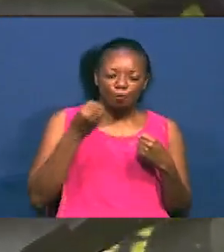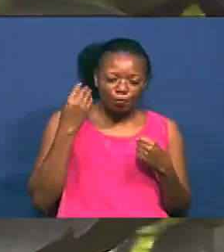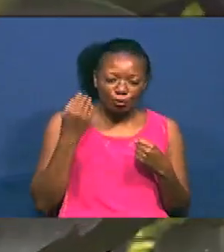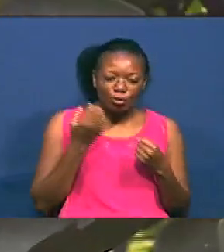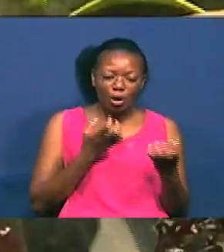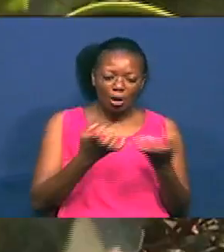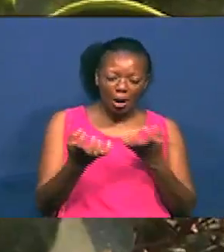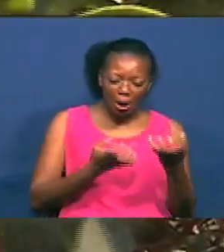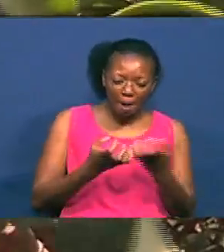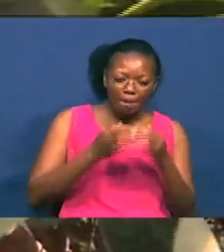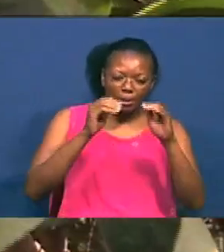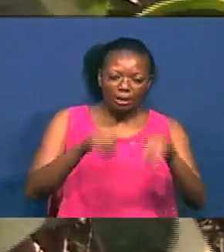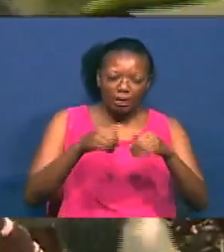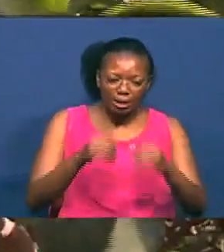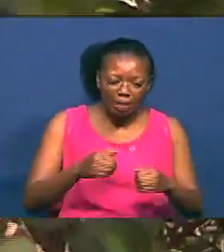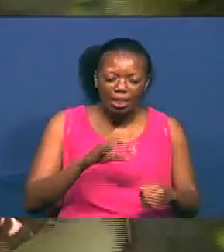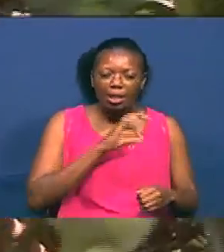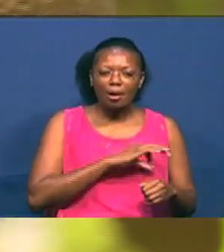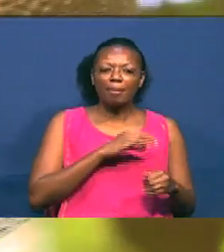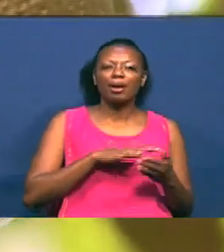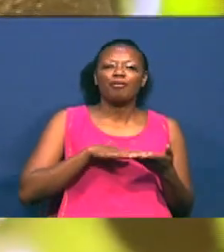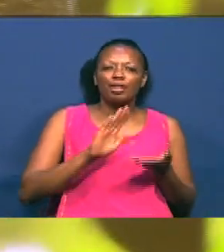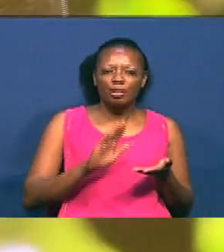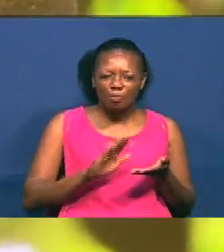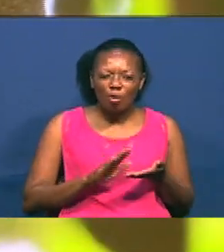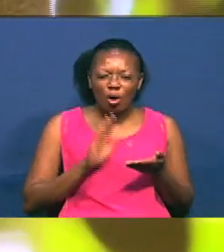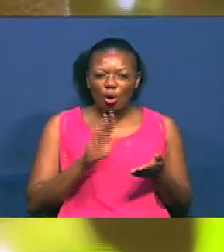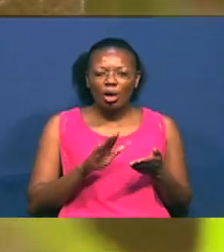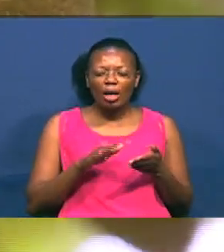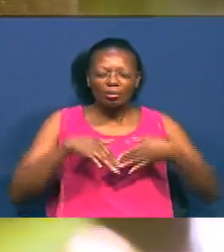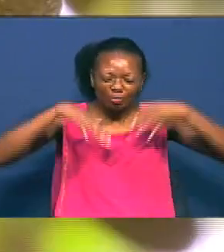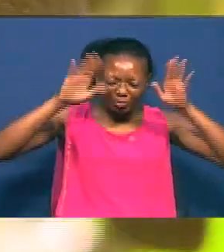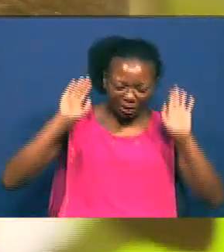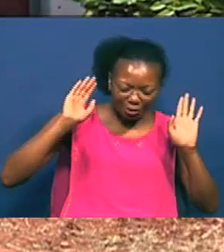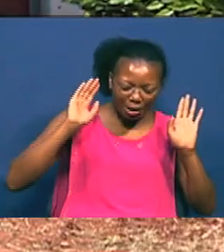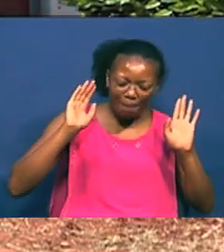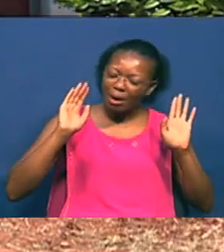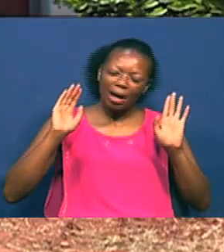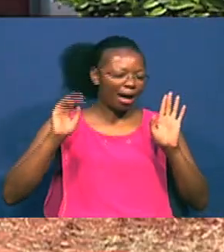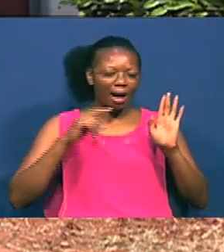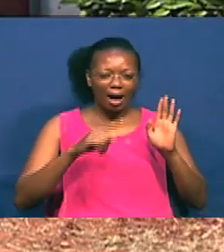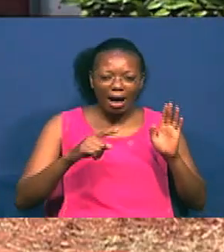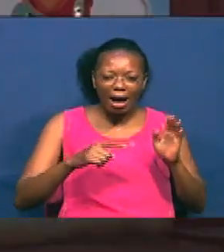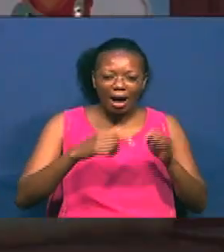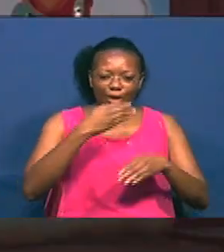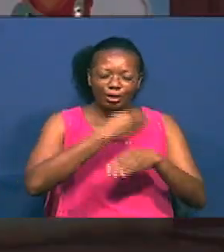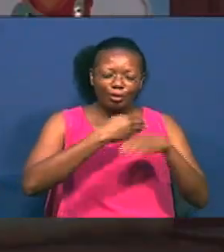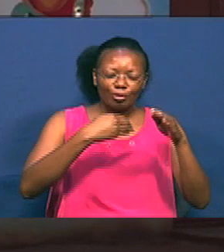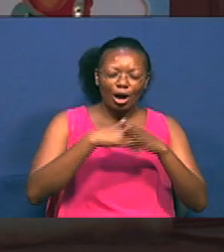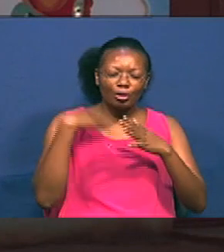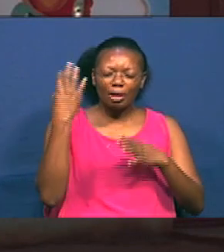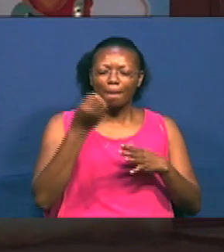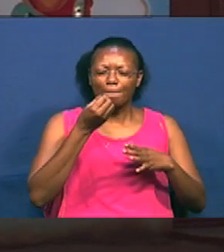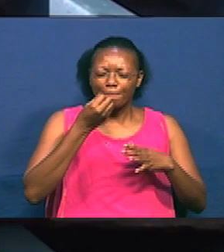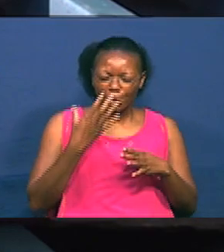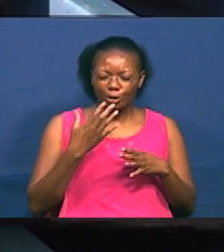wa kufanya kilimo biashara na habanduki haswa baada ya kufanikiwa kujenga nyumba ya kupendeza na